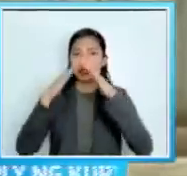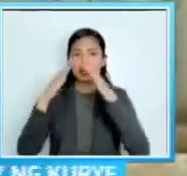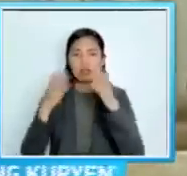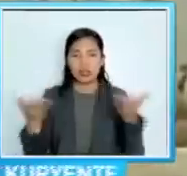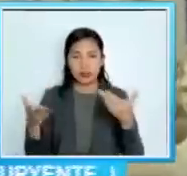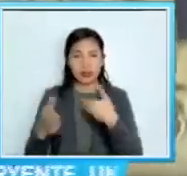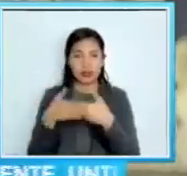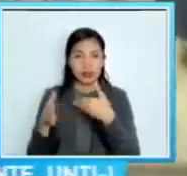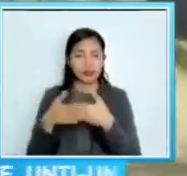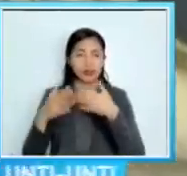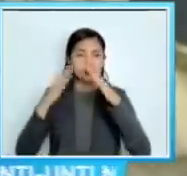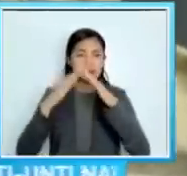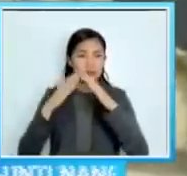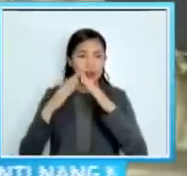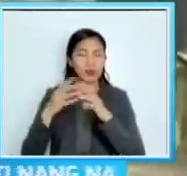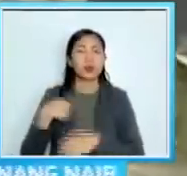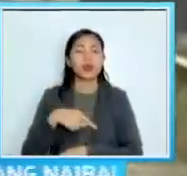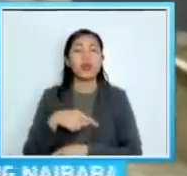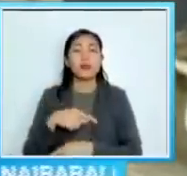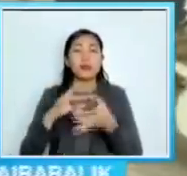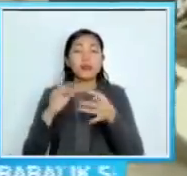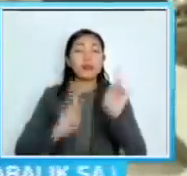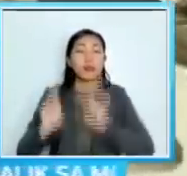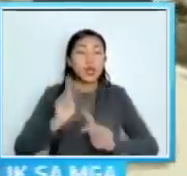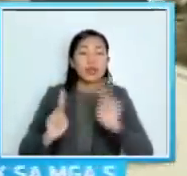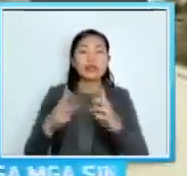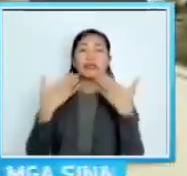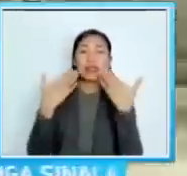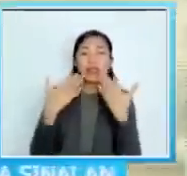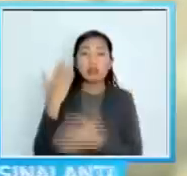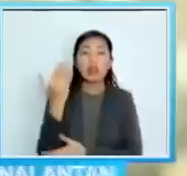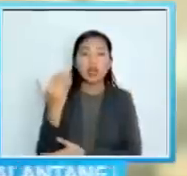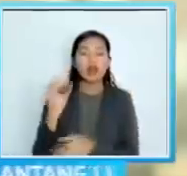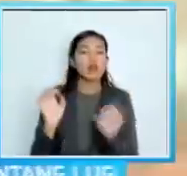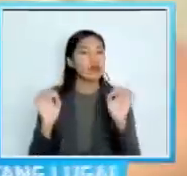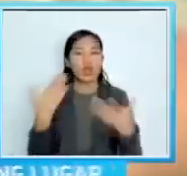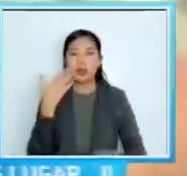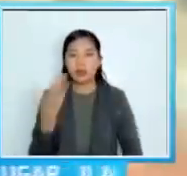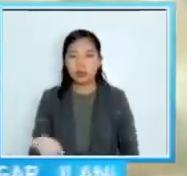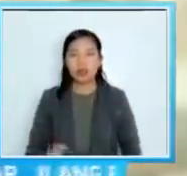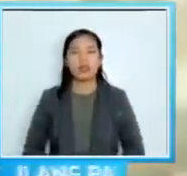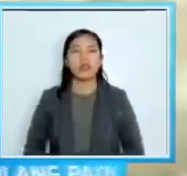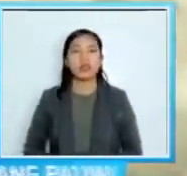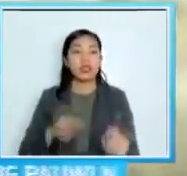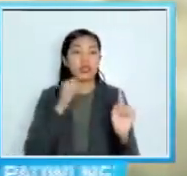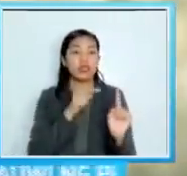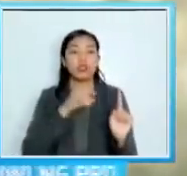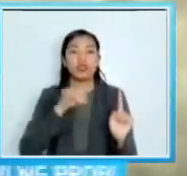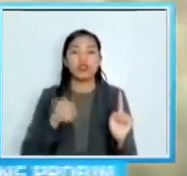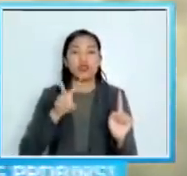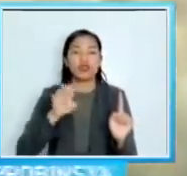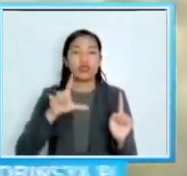Ang ipinagpapasalamat lamang ng mga residente, mabuti raw at walang nasawi sa kanila. Si Aling Jovelin, hirap tanggapin ang sinapit